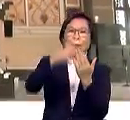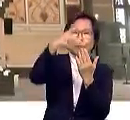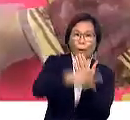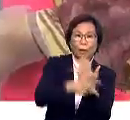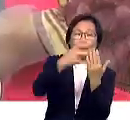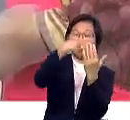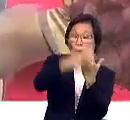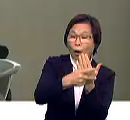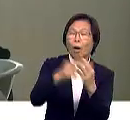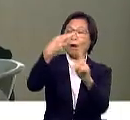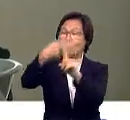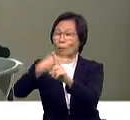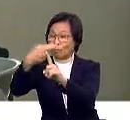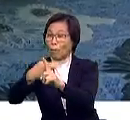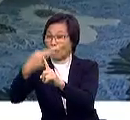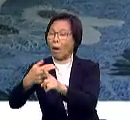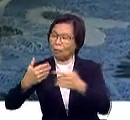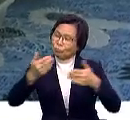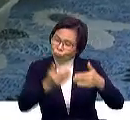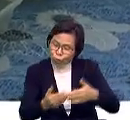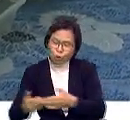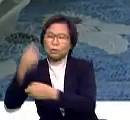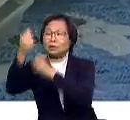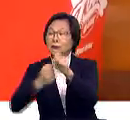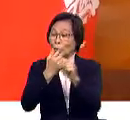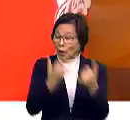Itam Ramadan juga turut diteruskan tahun ini